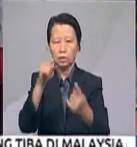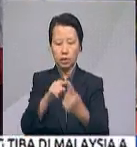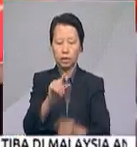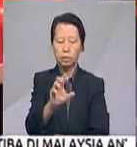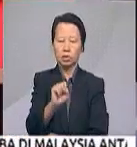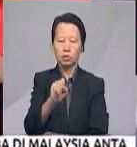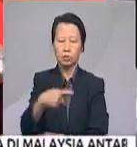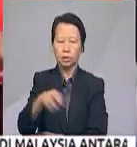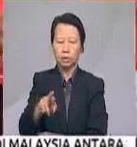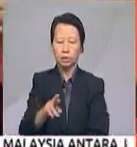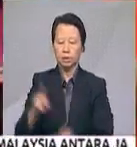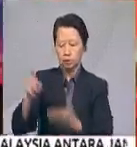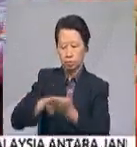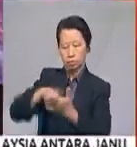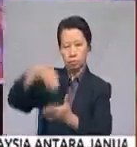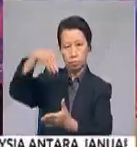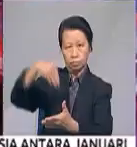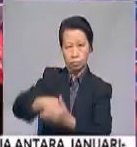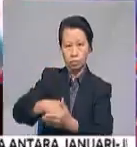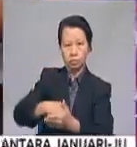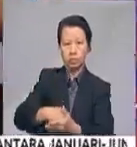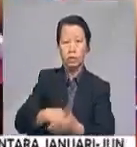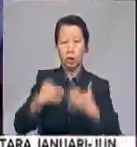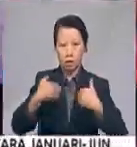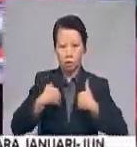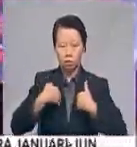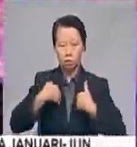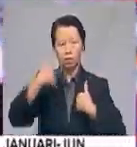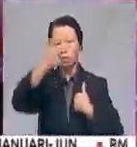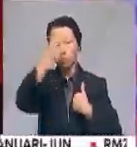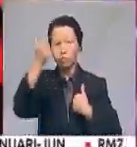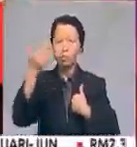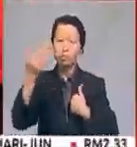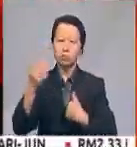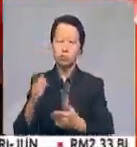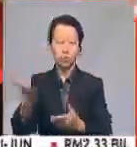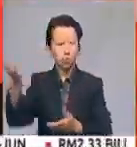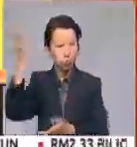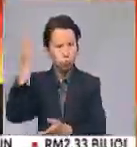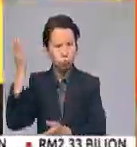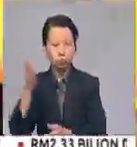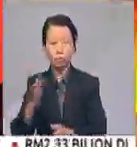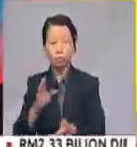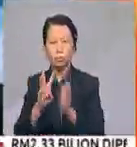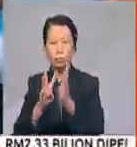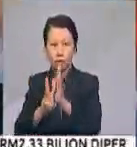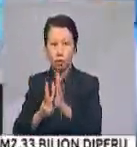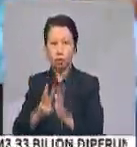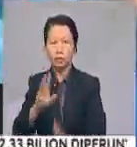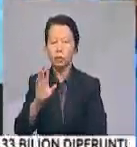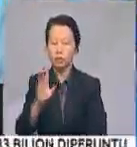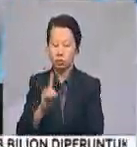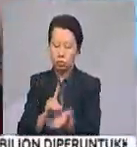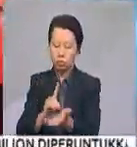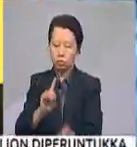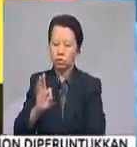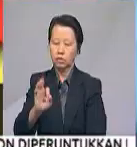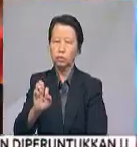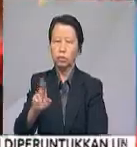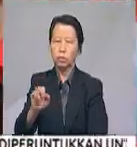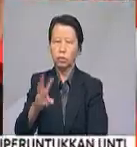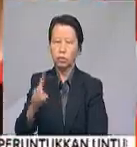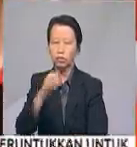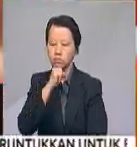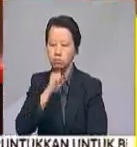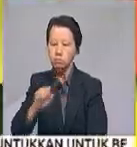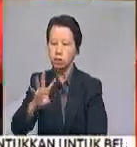SPR. PRK Parlimen Tanjung Piai diadakan berikutan kematian penyandangnya, Datuk Dr. Mat Farid Mat Rafiq, 42 tahun, pada